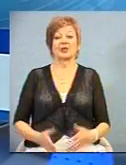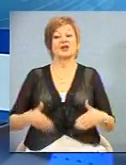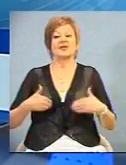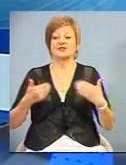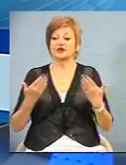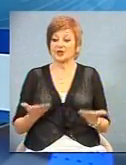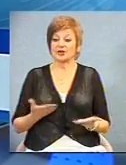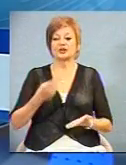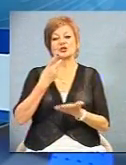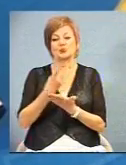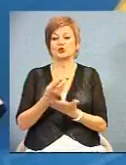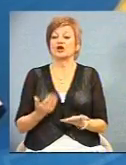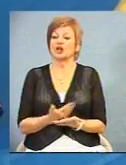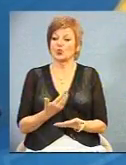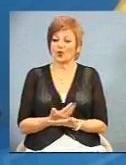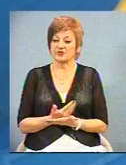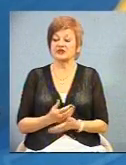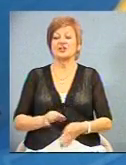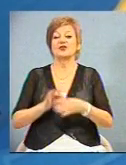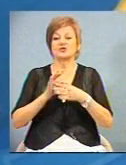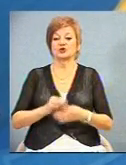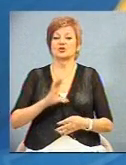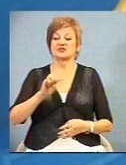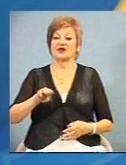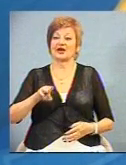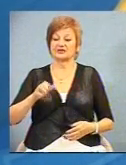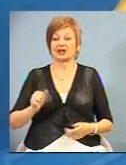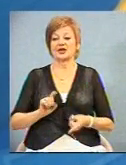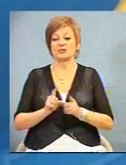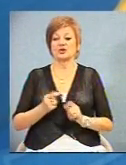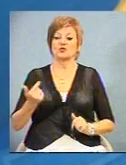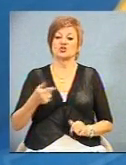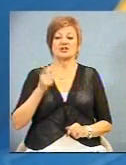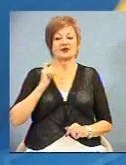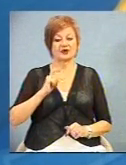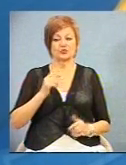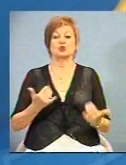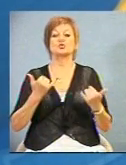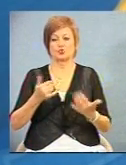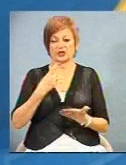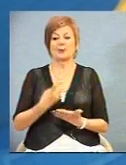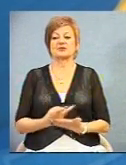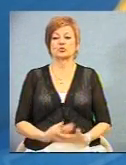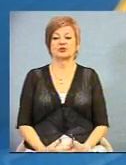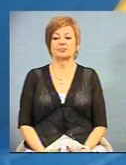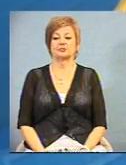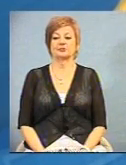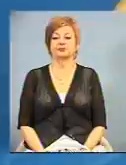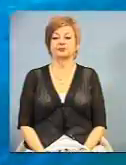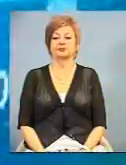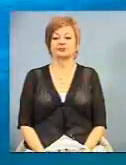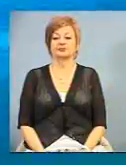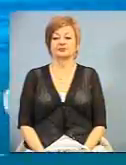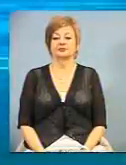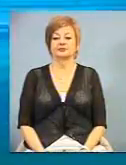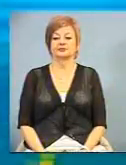Вітаю, ви дивитесь телекур'єр. В студії новин працюють Світлана Левич та Галина Воротнікова. Сьогодні у випуску про таке.